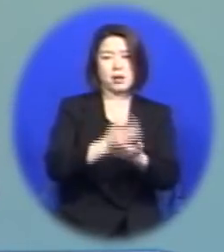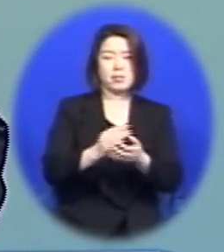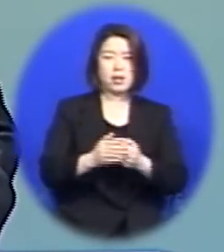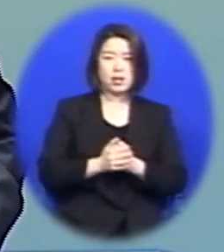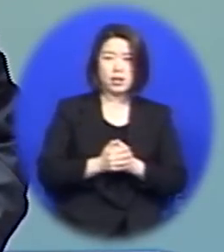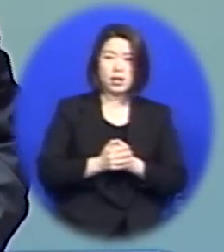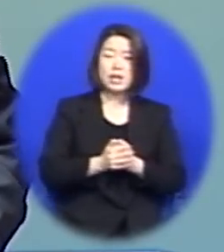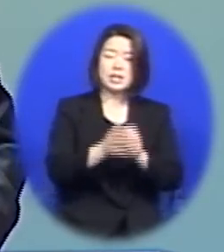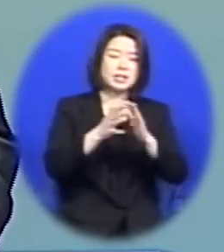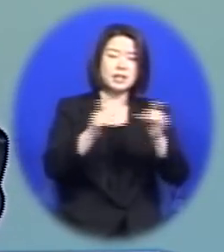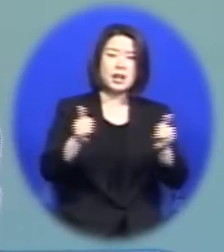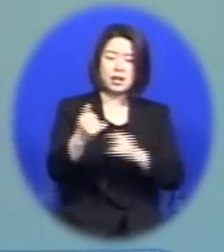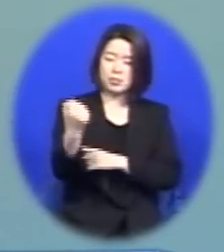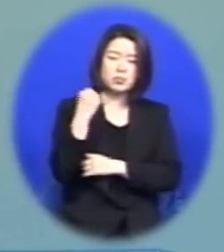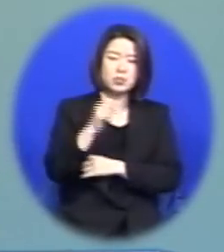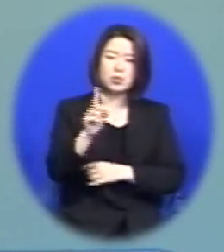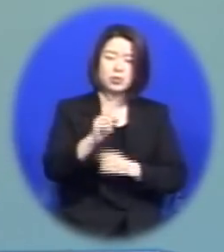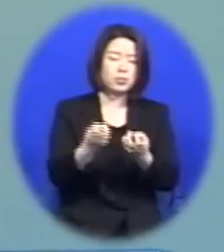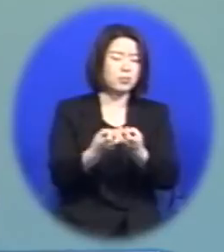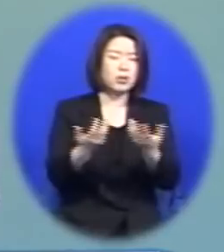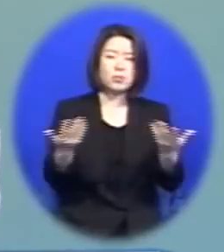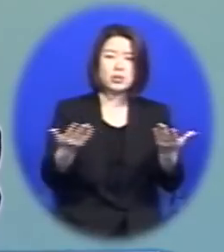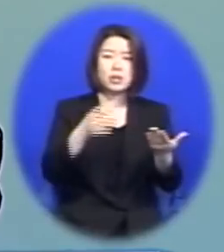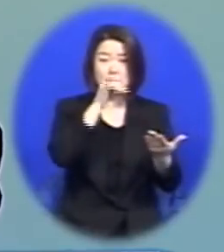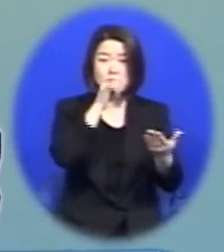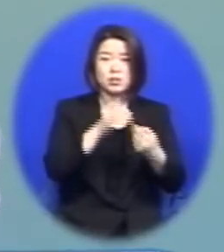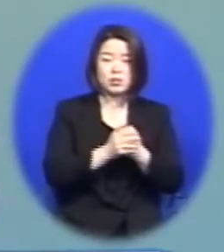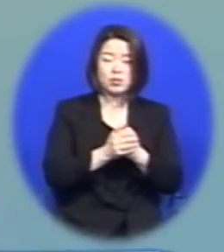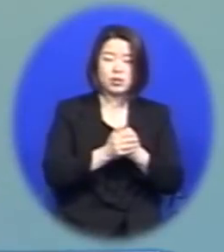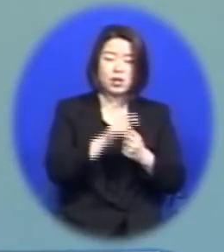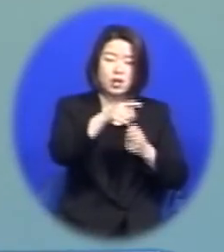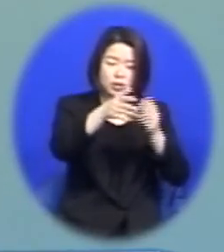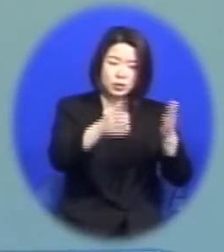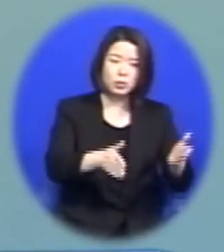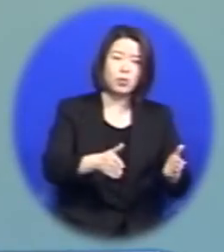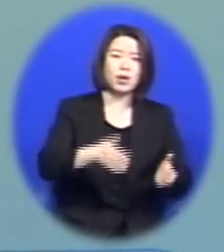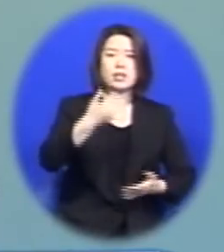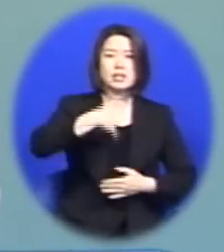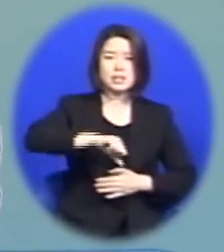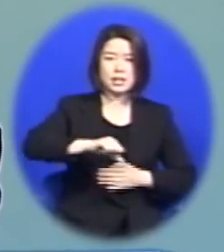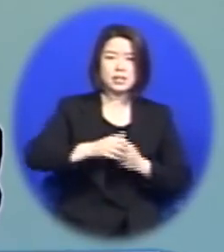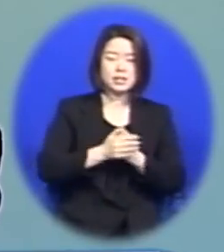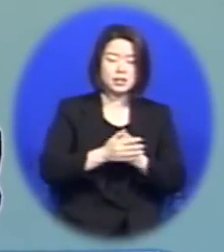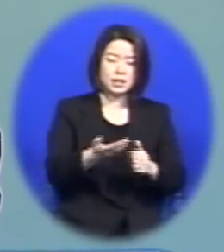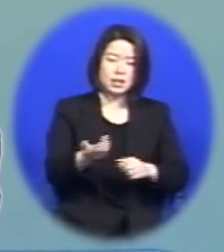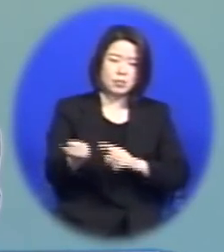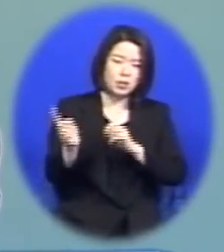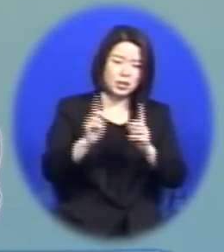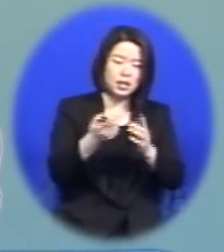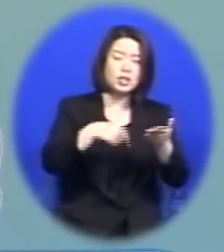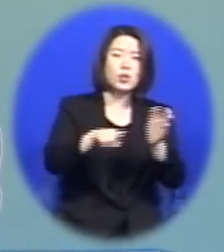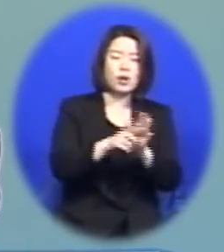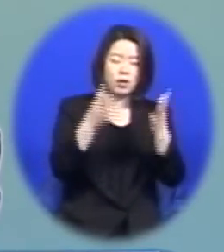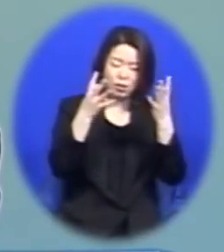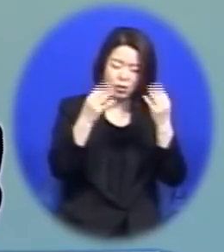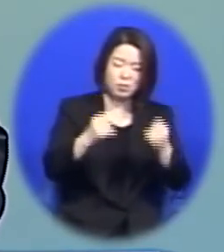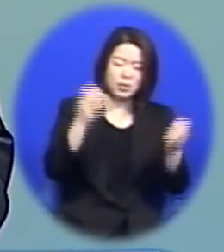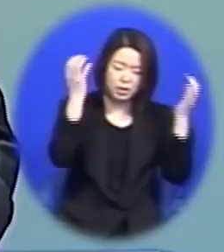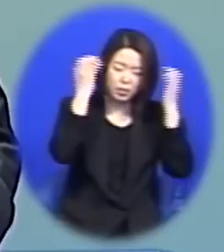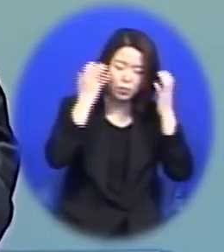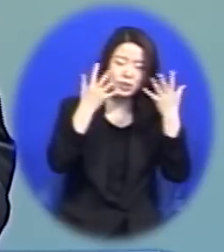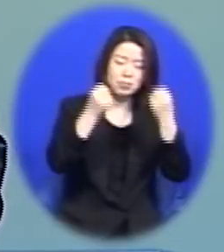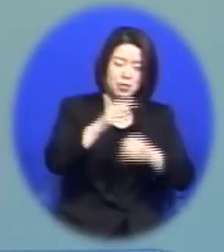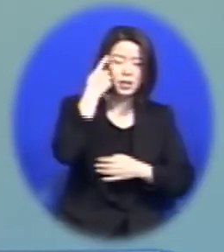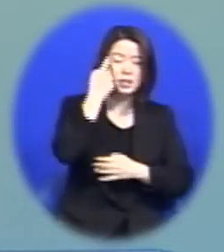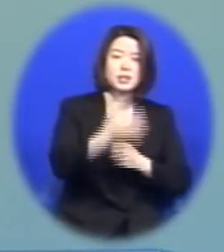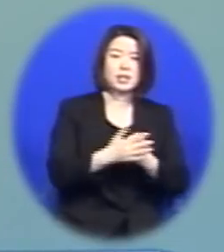사람이므로 어쩔 수 없는 게 있는 기 5 그간 자식 살리겠다 고 얼매나 애간장이 탑건 냐 얼렁